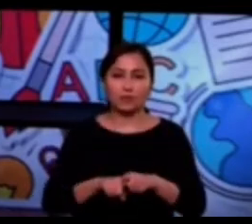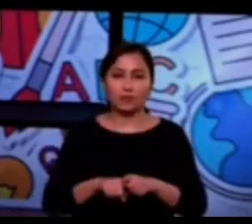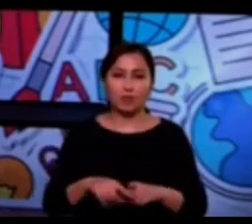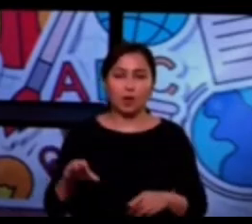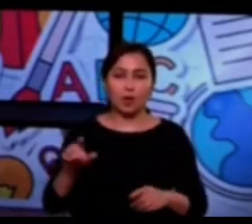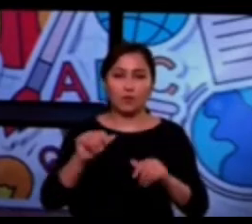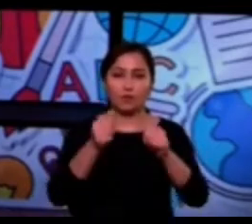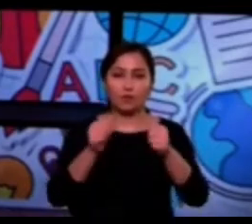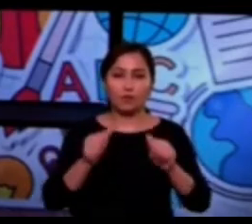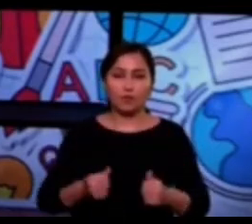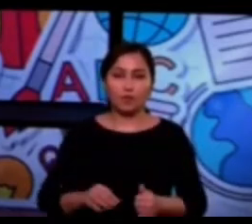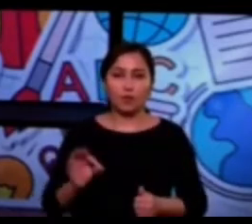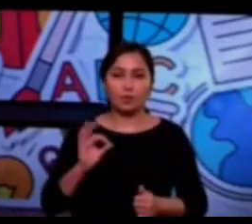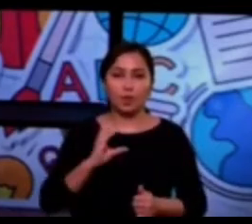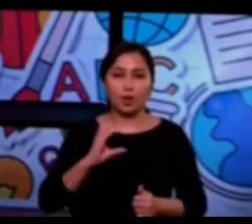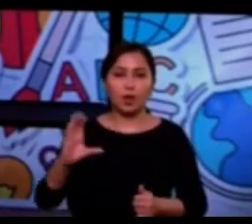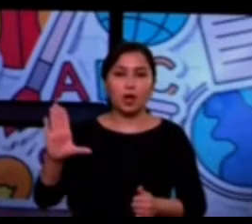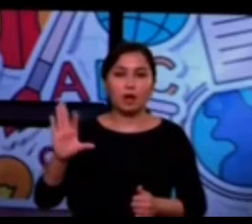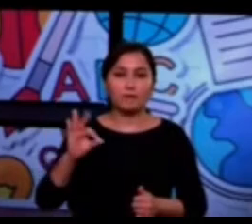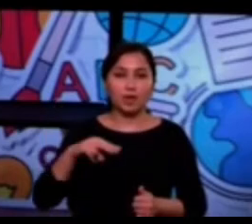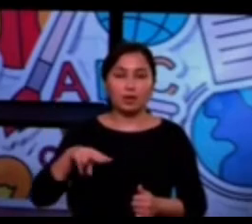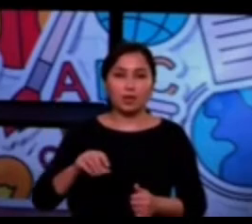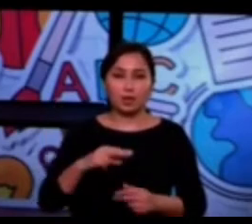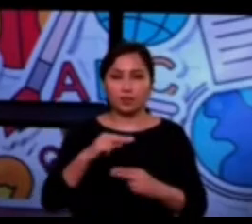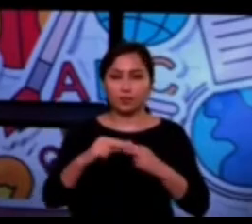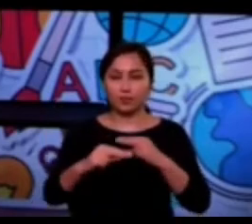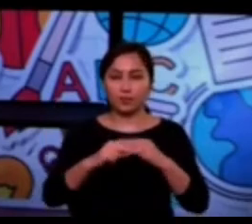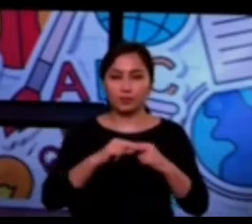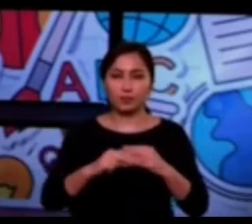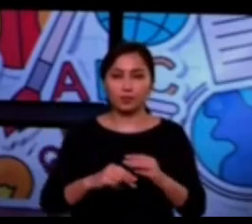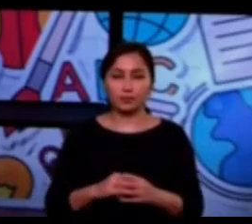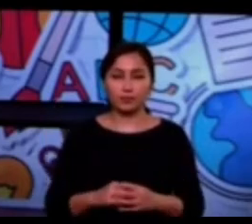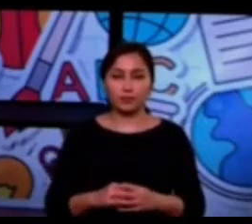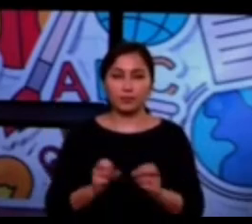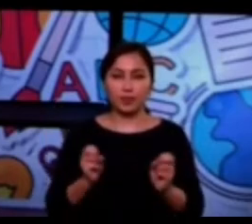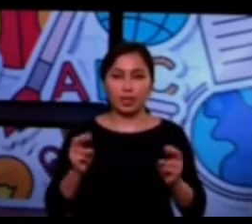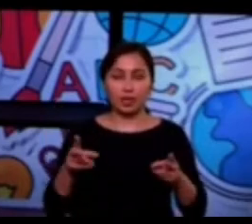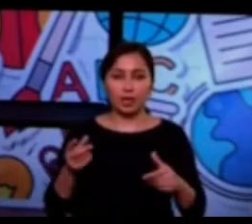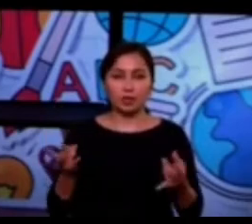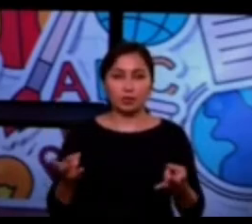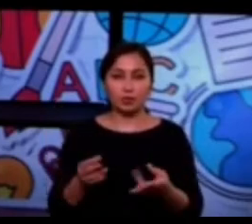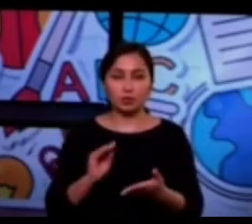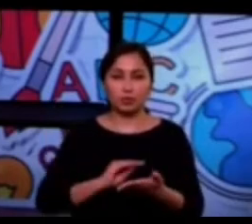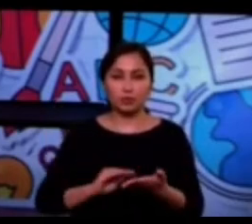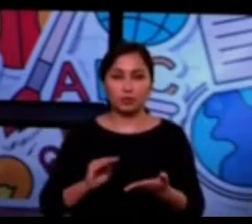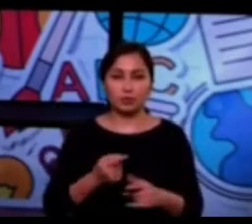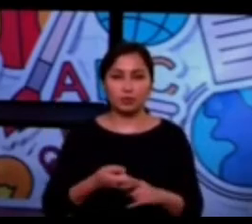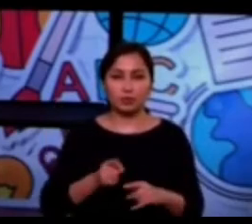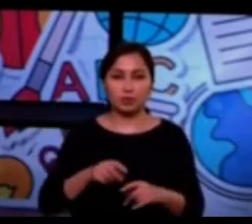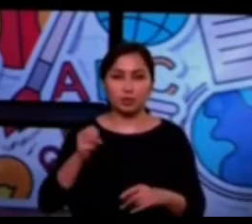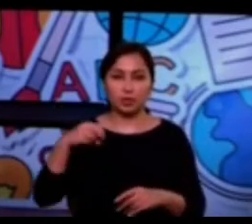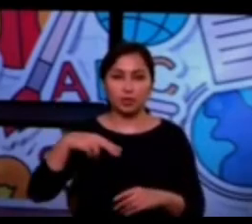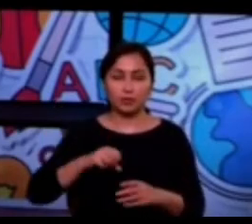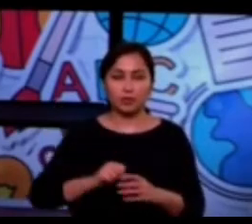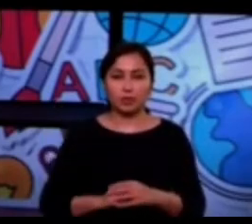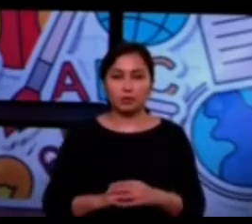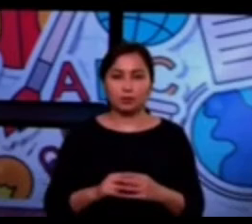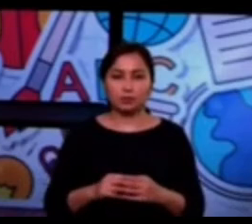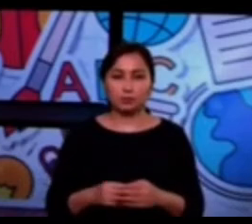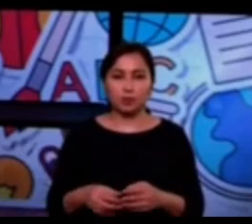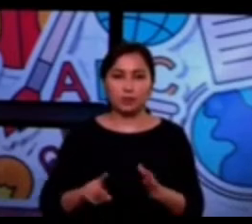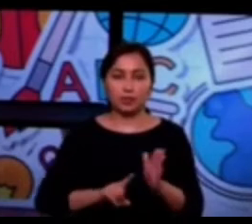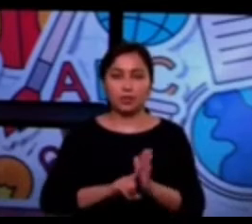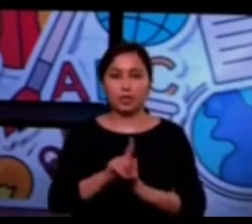имеют форму овала. Итак, посмотрите внимательно, как нужно писать этот элемент. Этот элемент